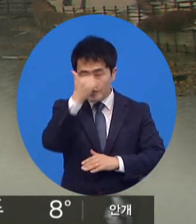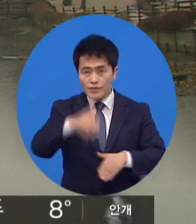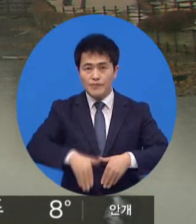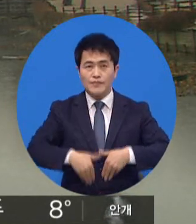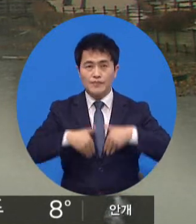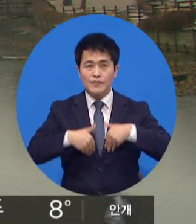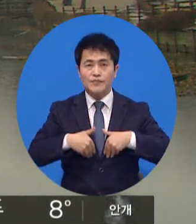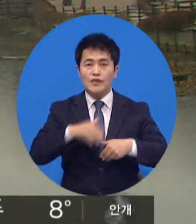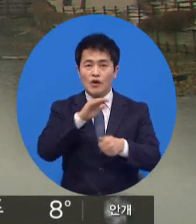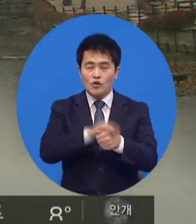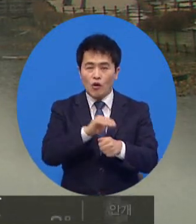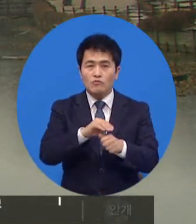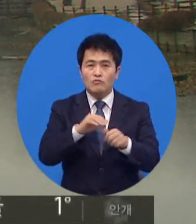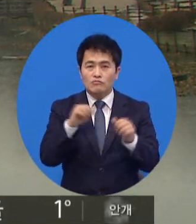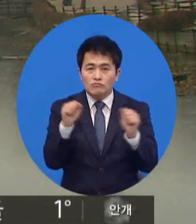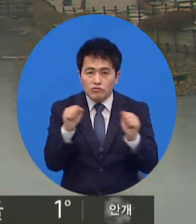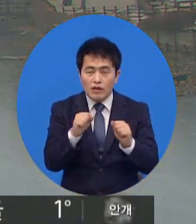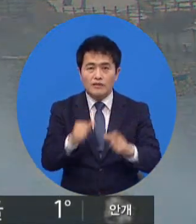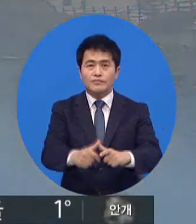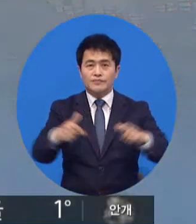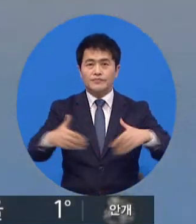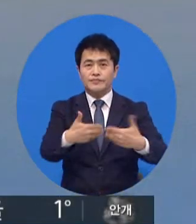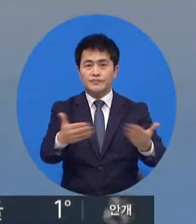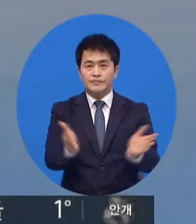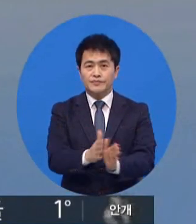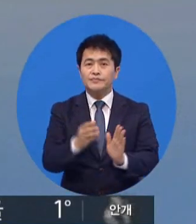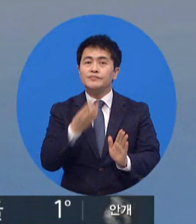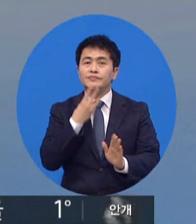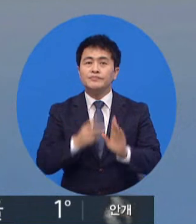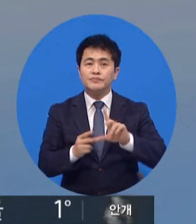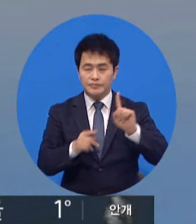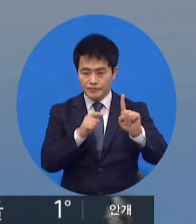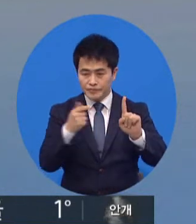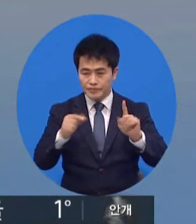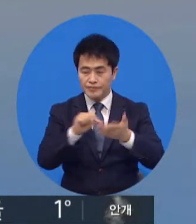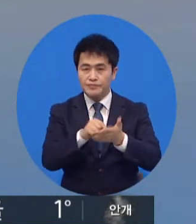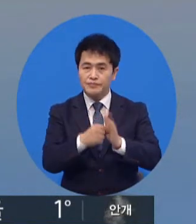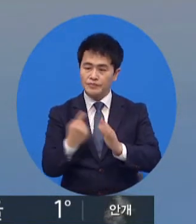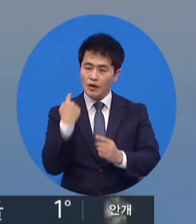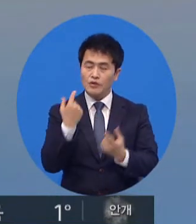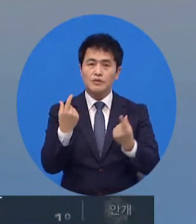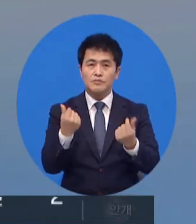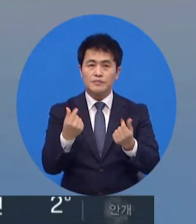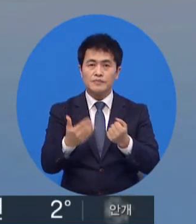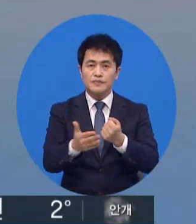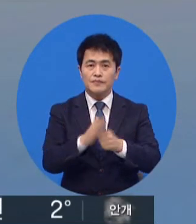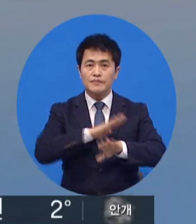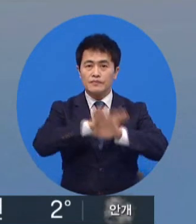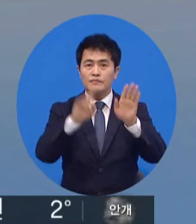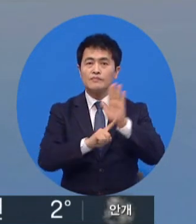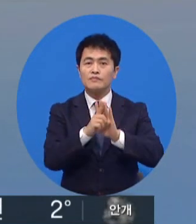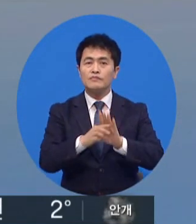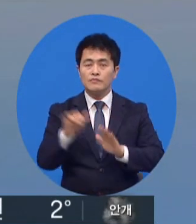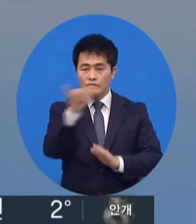남부와 경북까지 확대되겠습니다. 현재 기온은 서울이 1.6도로 대체로 어제와 비슷한데요. 한낮